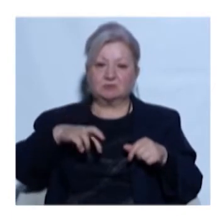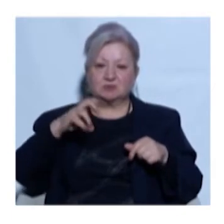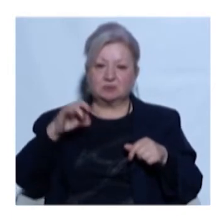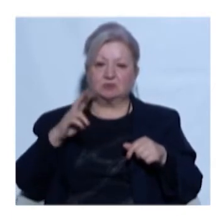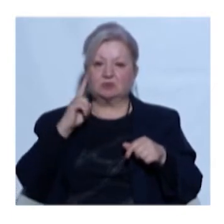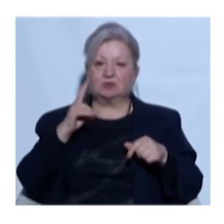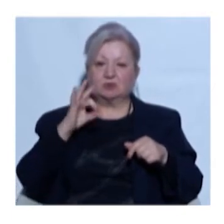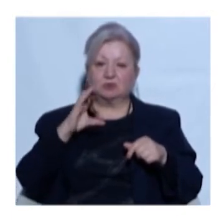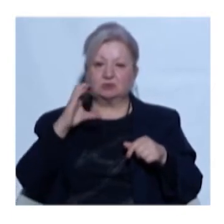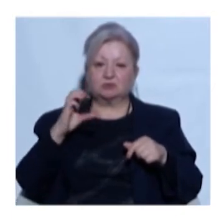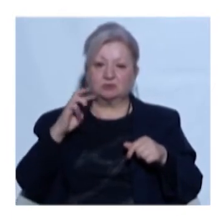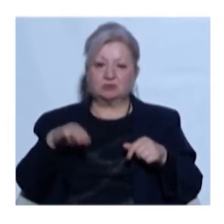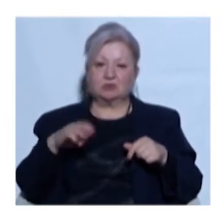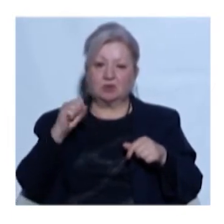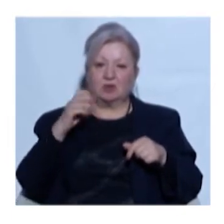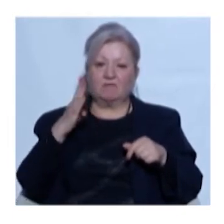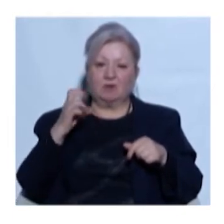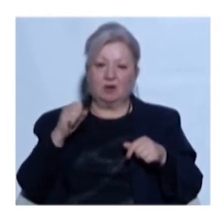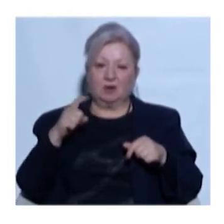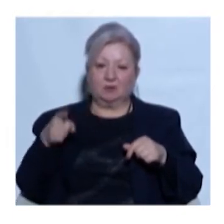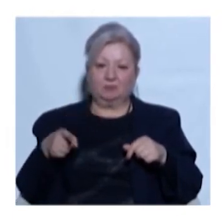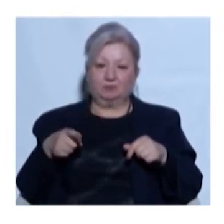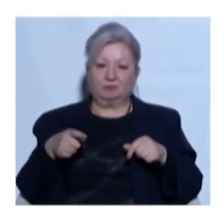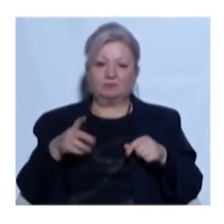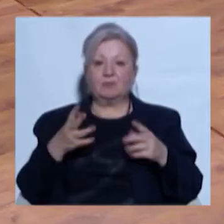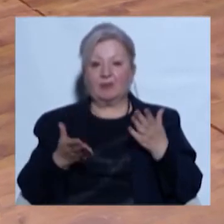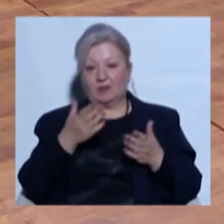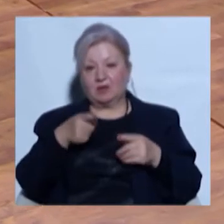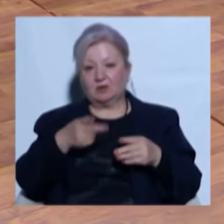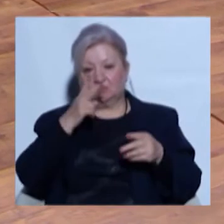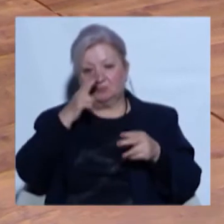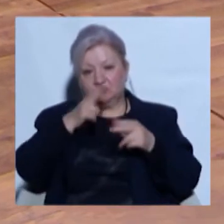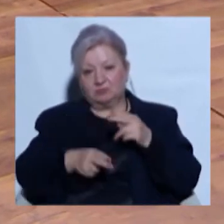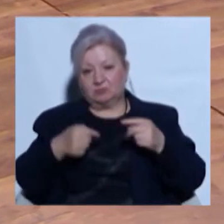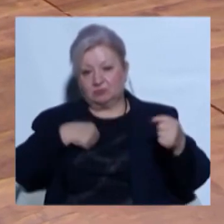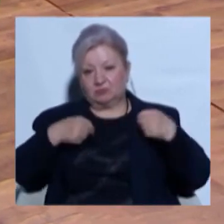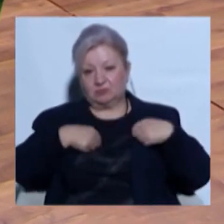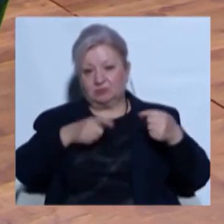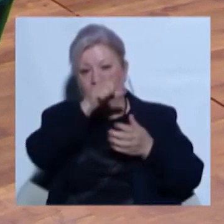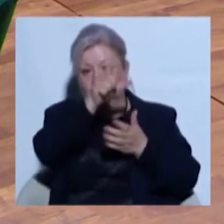Kostava. Ikneb amitunda dasrulebuliqo tsamebulta da gmirta sia,